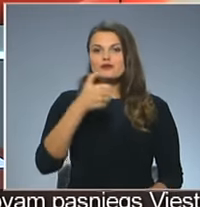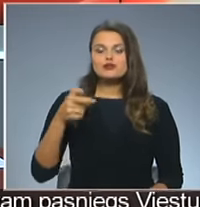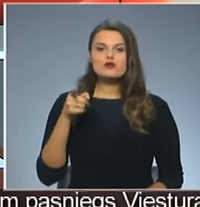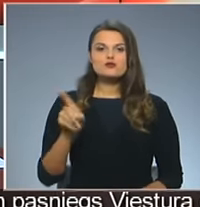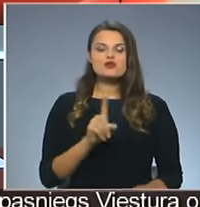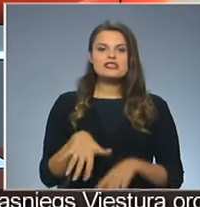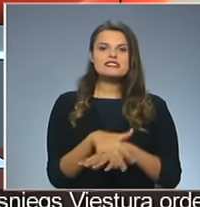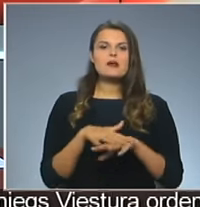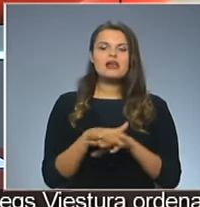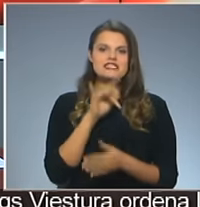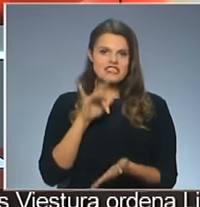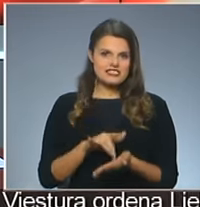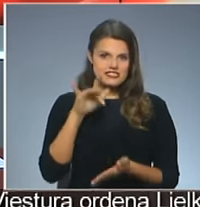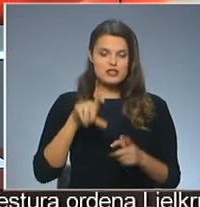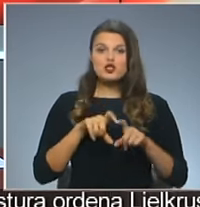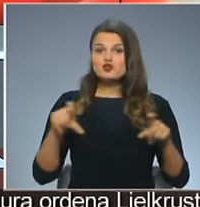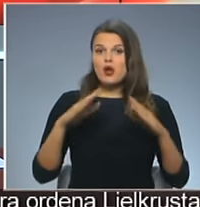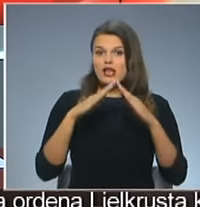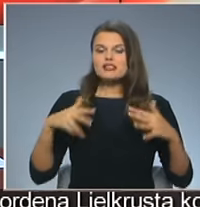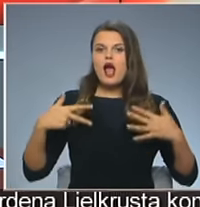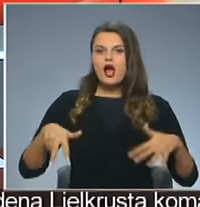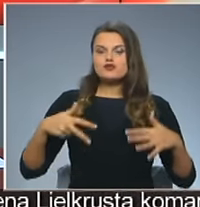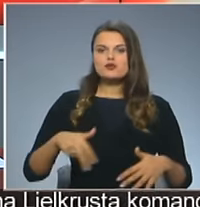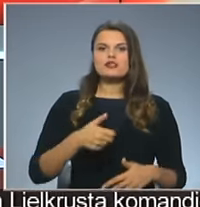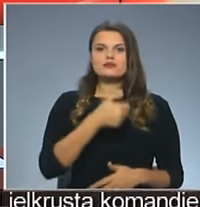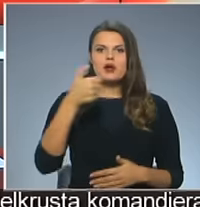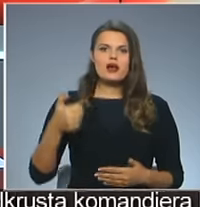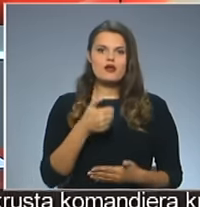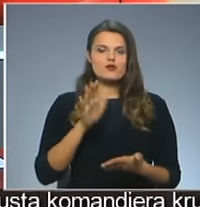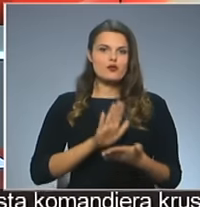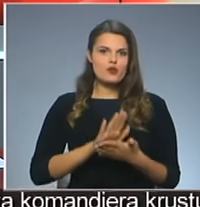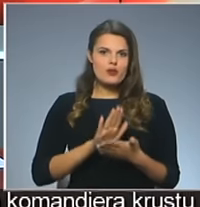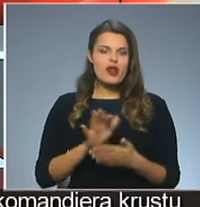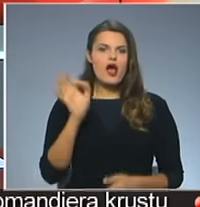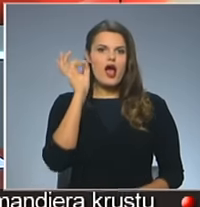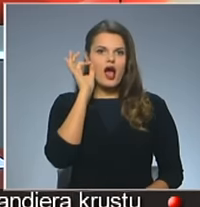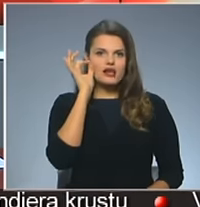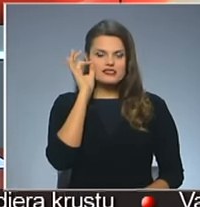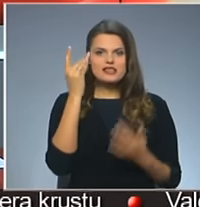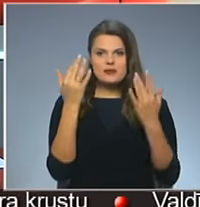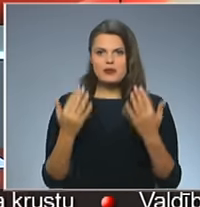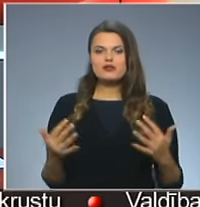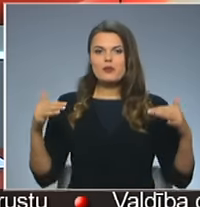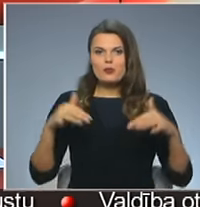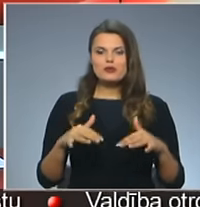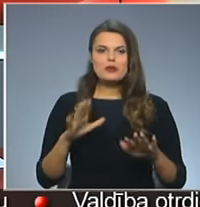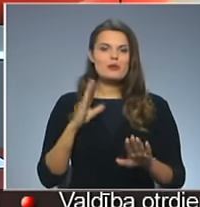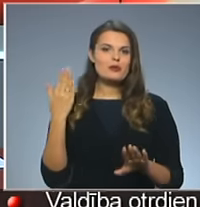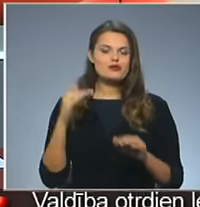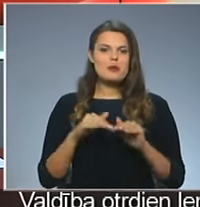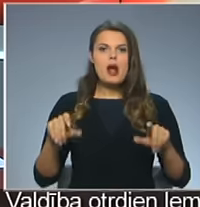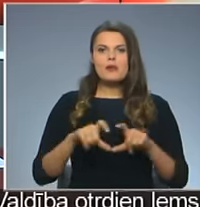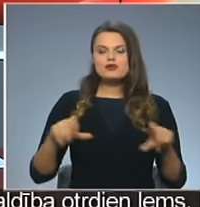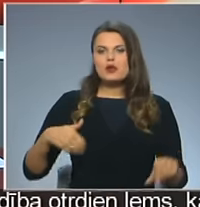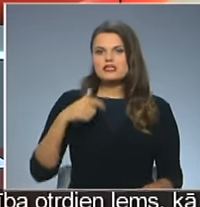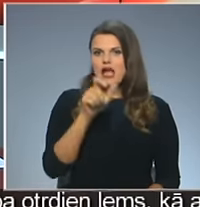atrodas sabiedriskais centrs. Skola sēkas 80. Gadu jubilejā atceras pasākumā pulcējās bijušie pamatskolas